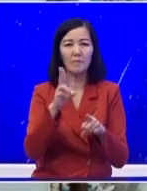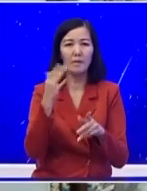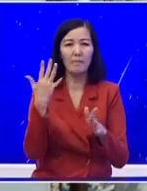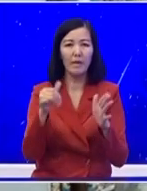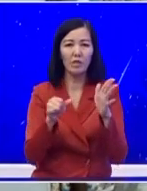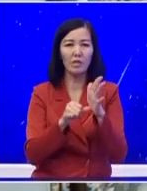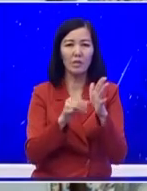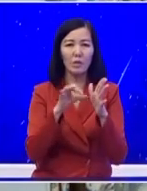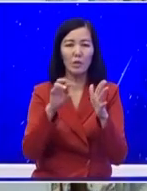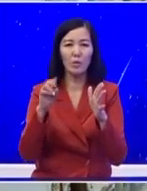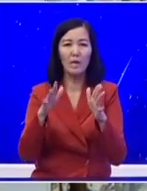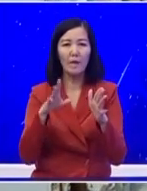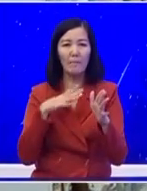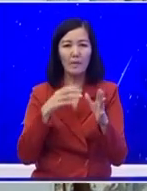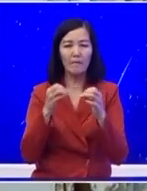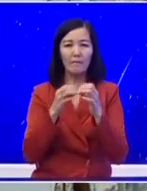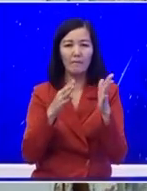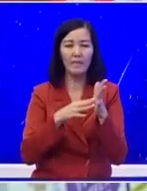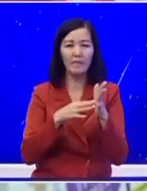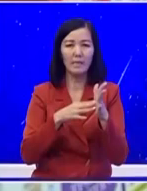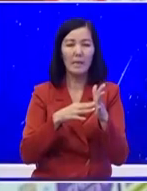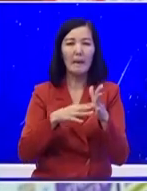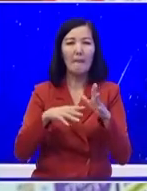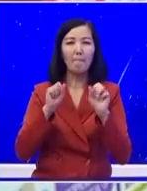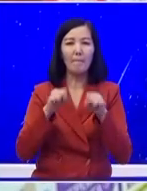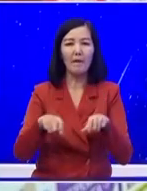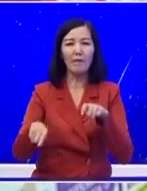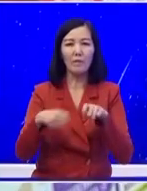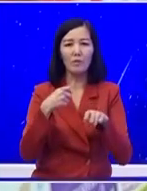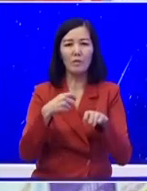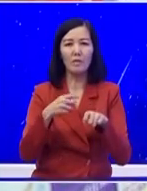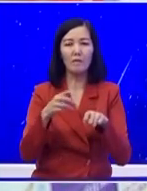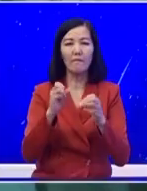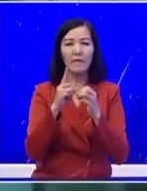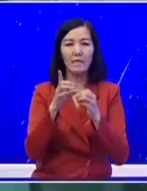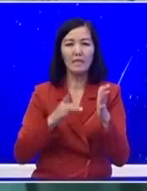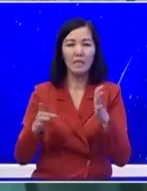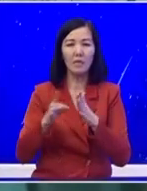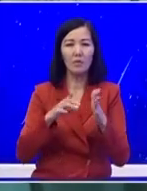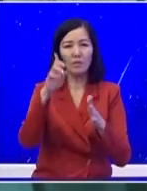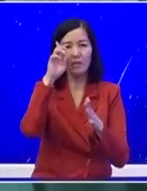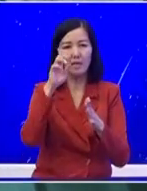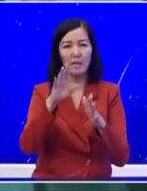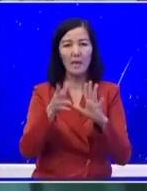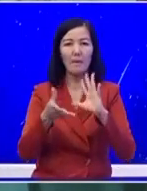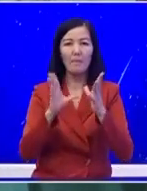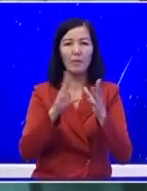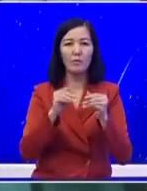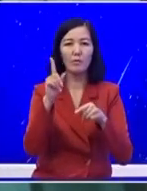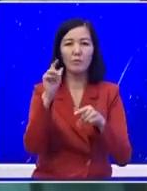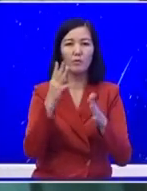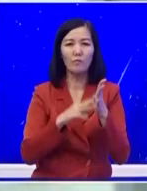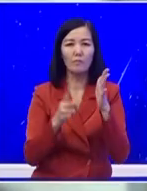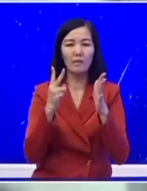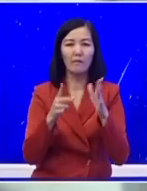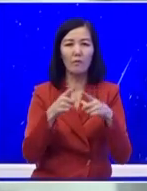за 5-6 июля выявлено 18 правонарушений в 11 регионах страны. По итогам изъято 182 тысячи